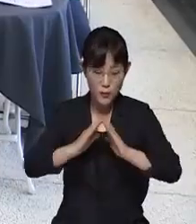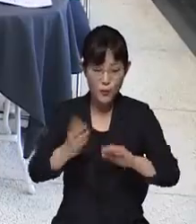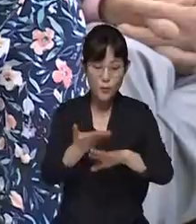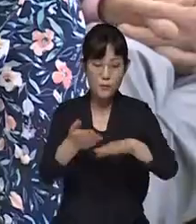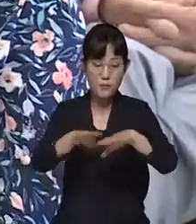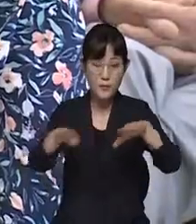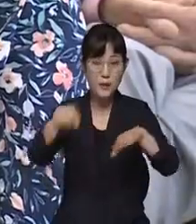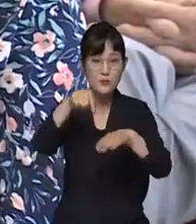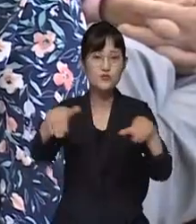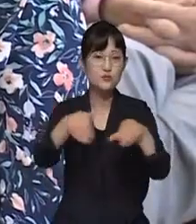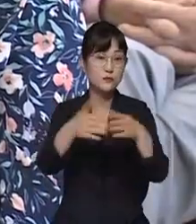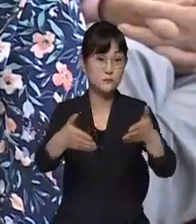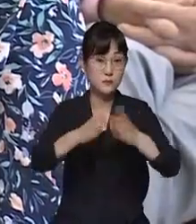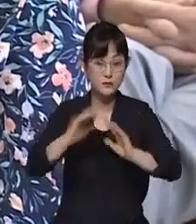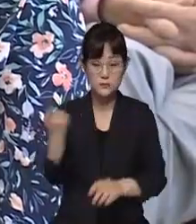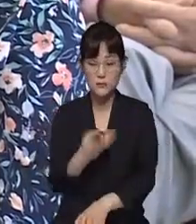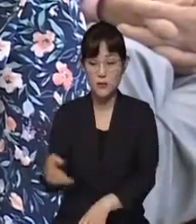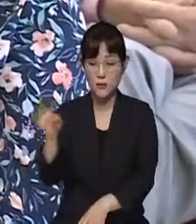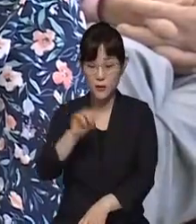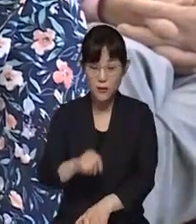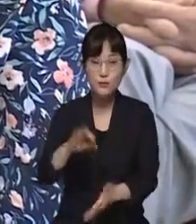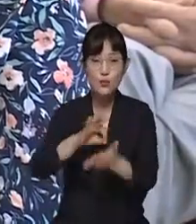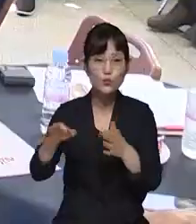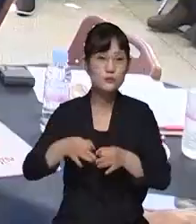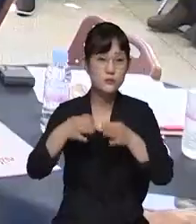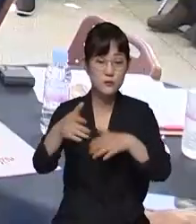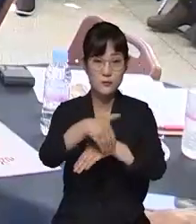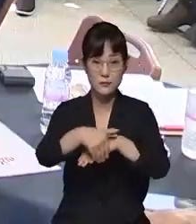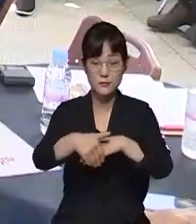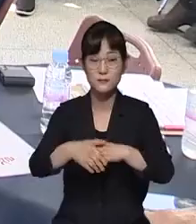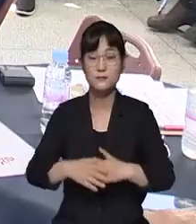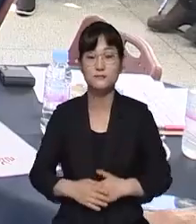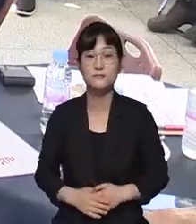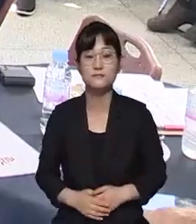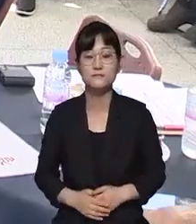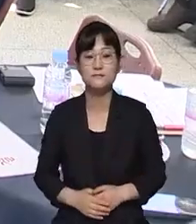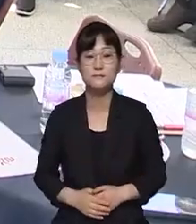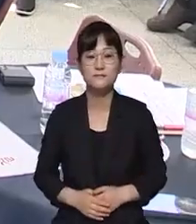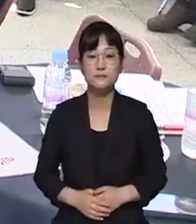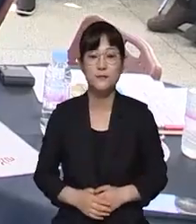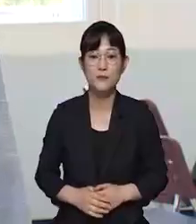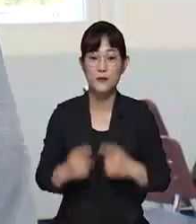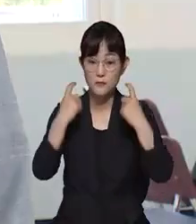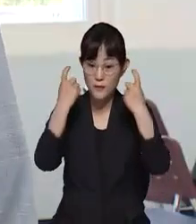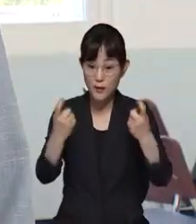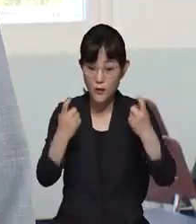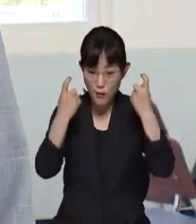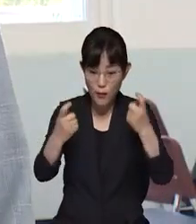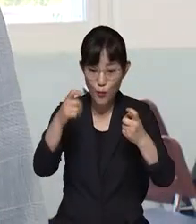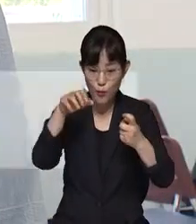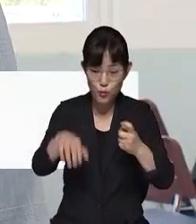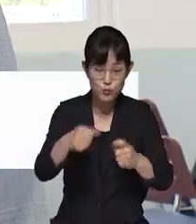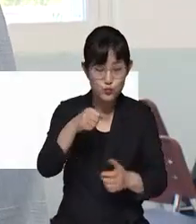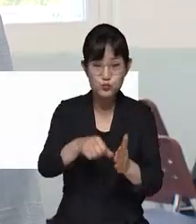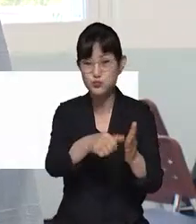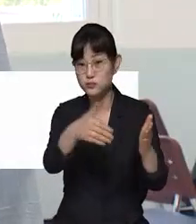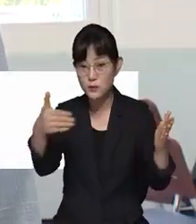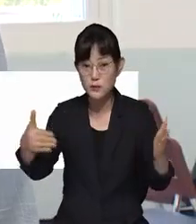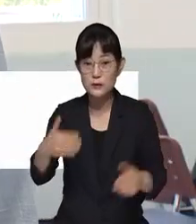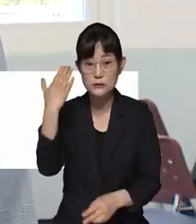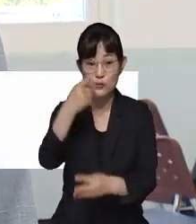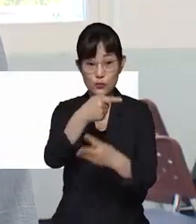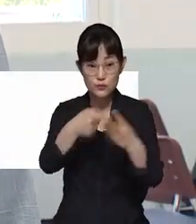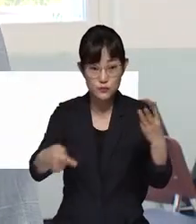문화레저시설을 설치하고 천억 원 규모의 재정을 투입하겠다는 계획입니다. 관광 명소가 되어 있잖아요. 청주 같은